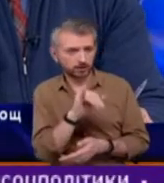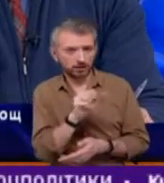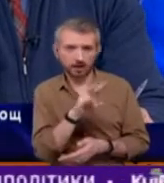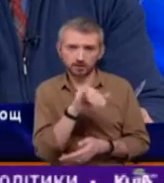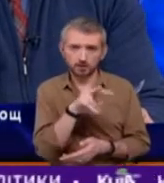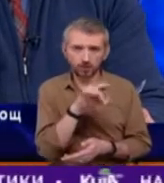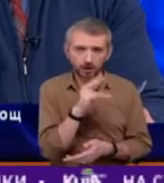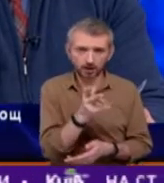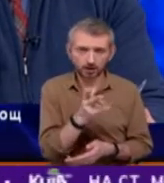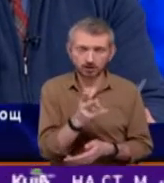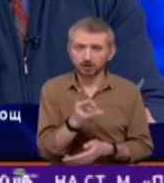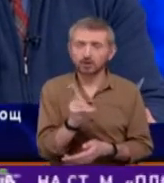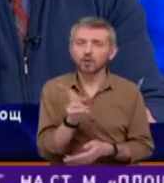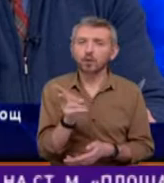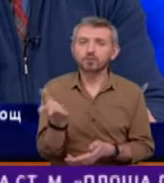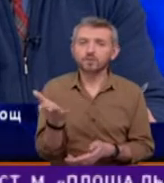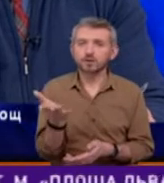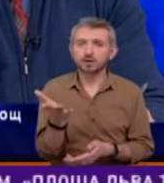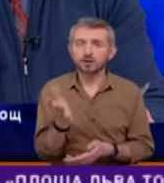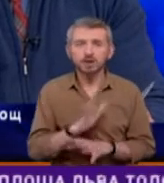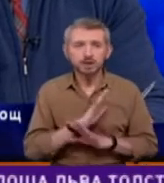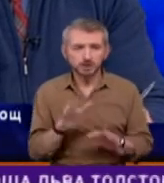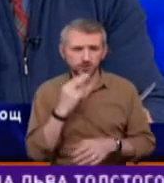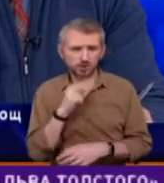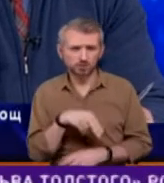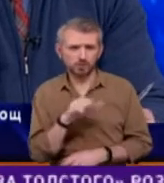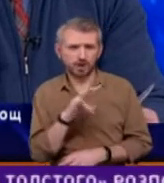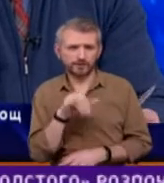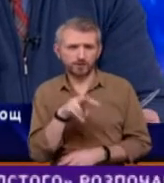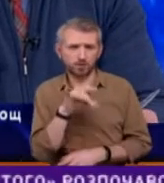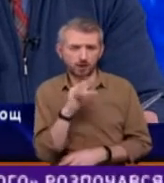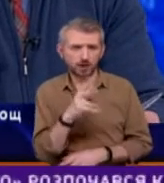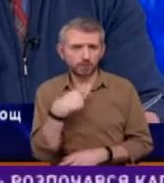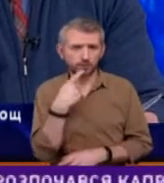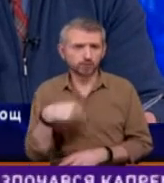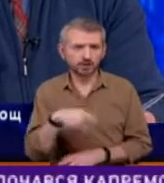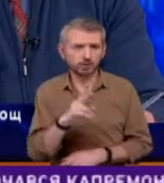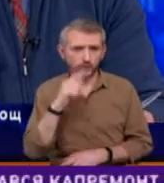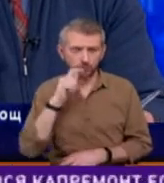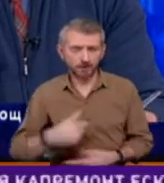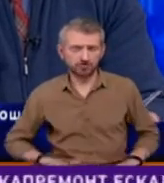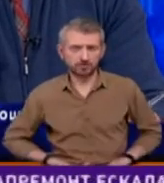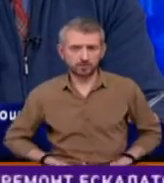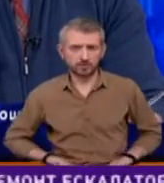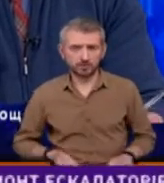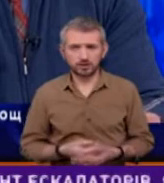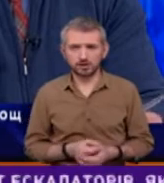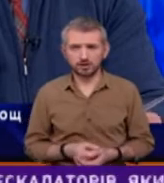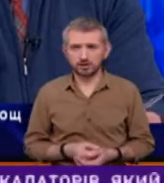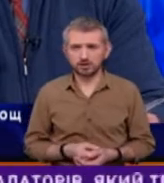Лорак? А Ані Лорак? Лободі? Ні, при чому то Ані Лорак? Я говорю про тих, які в Україні живуть. І... Не